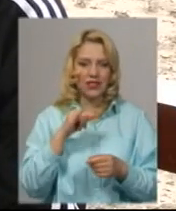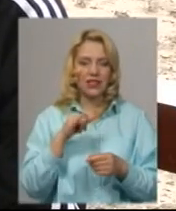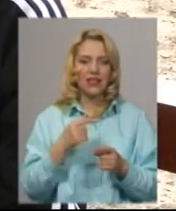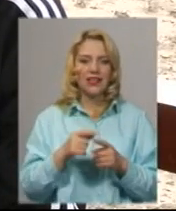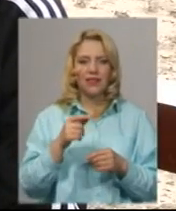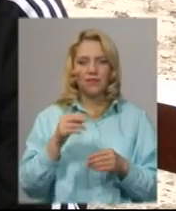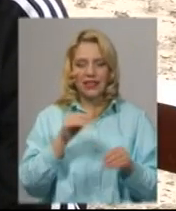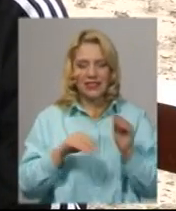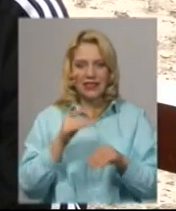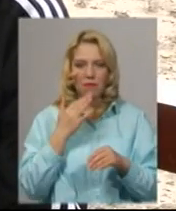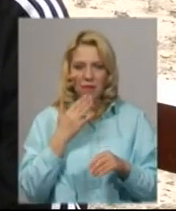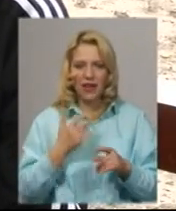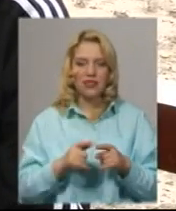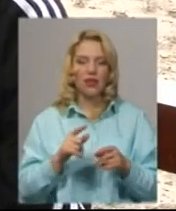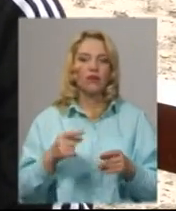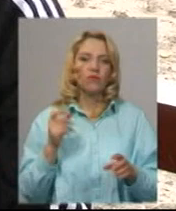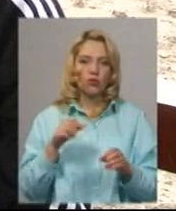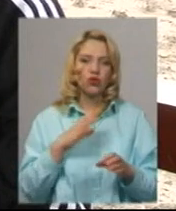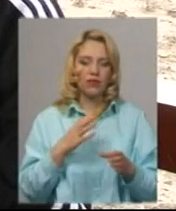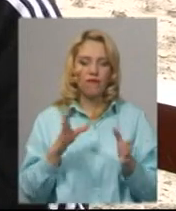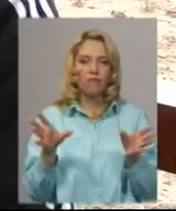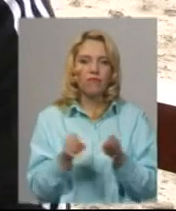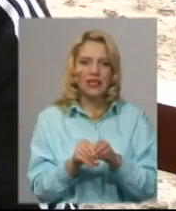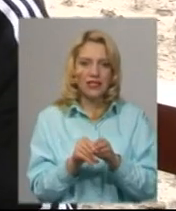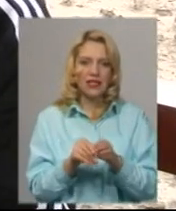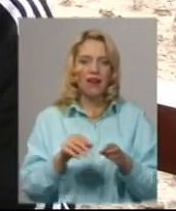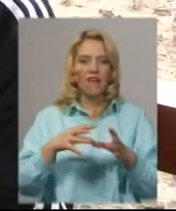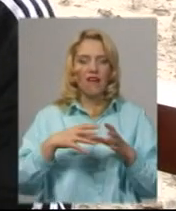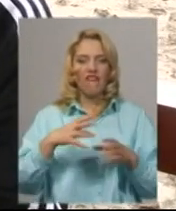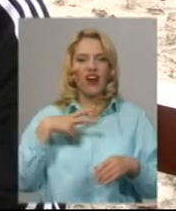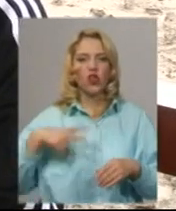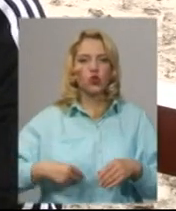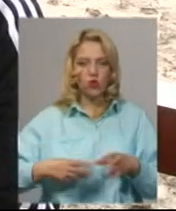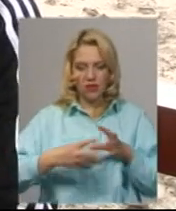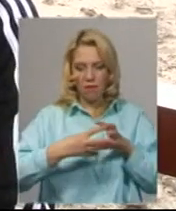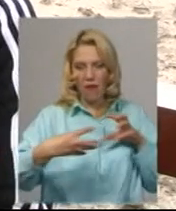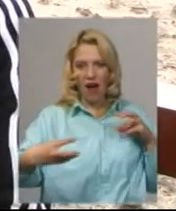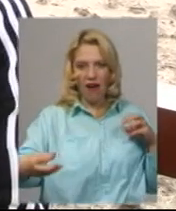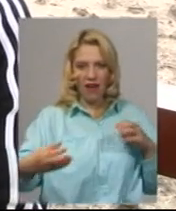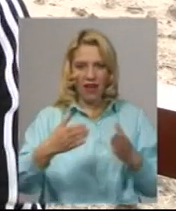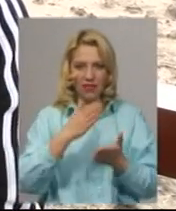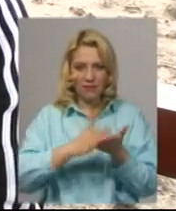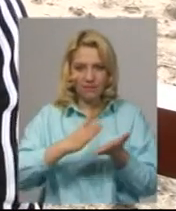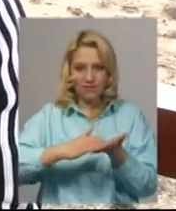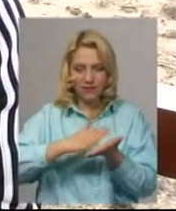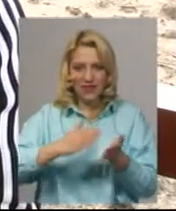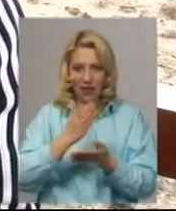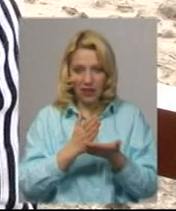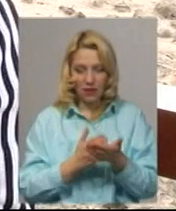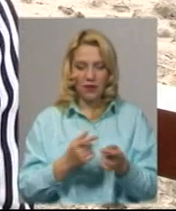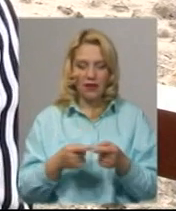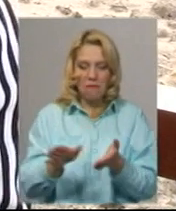грінки з французьким багетом, вони помащуються такими спеціями,